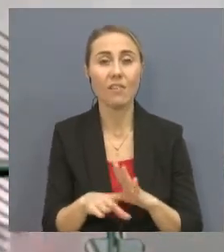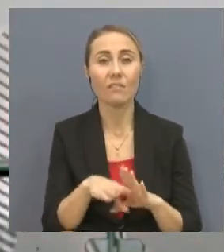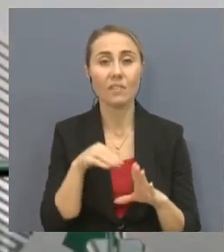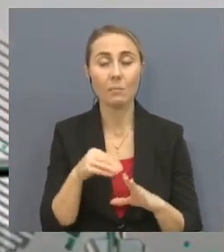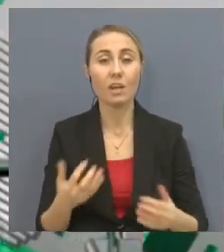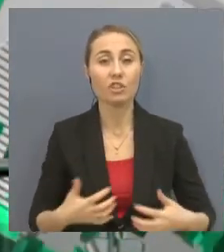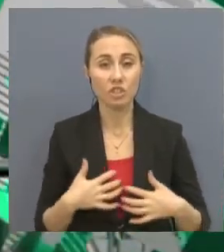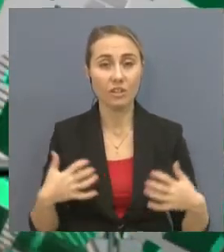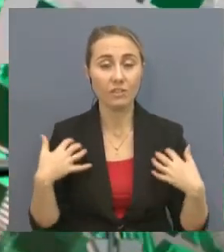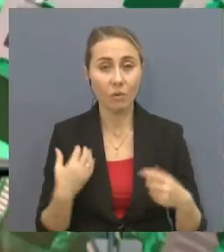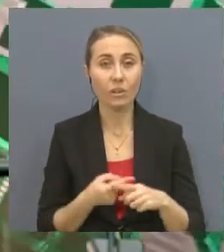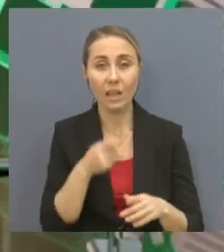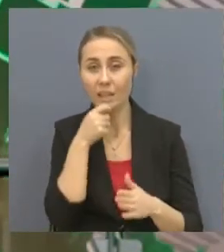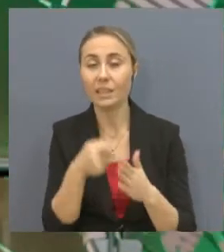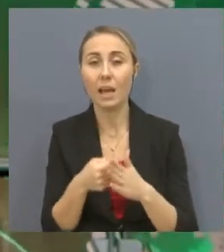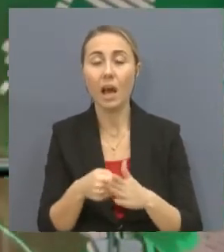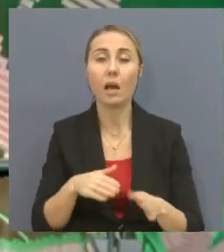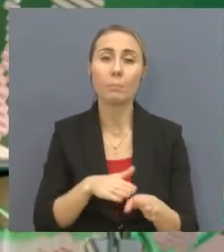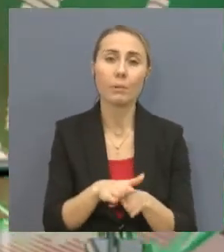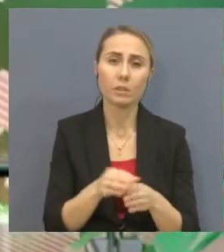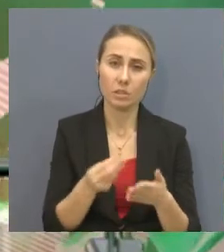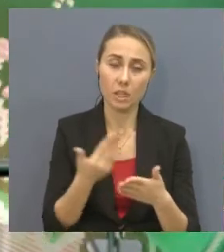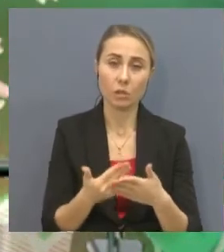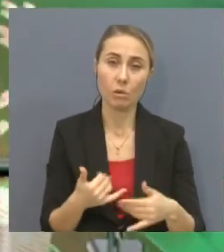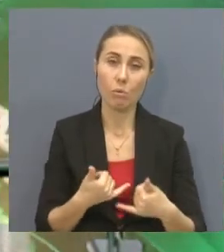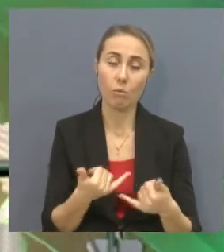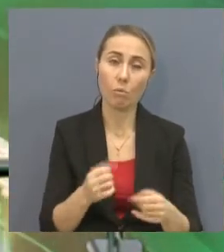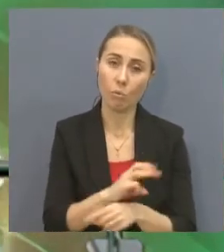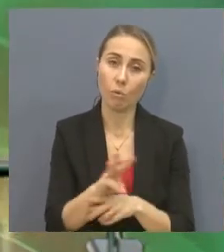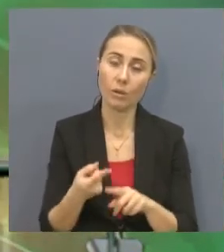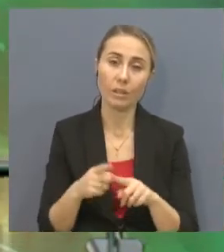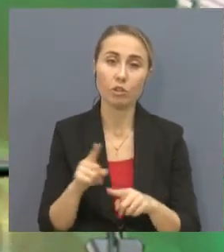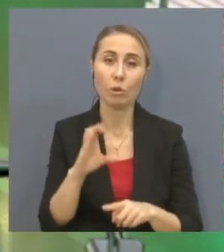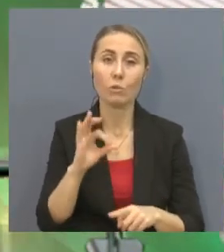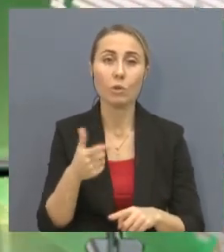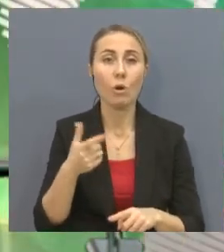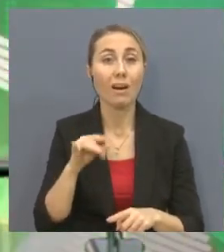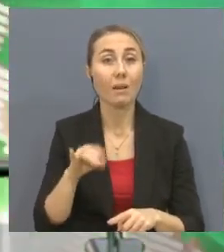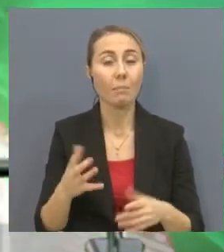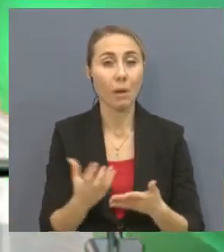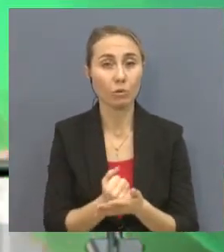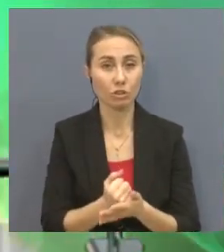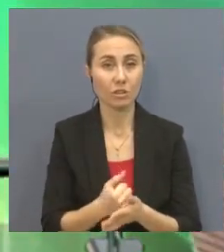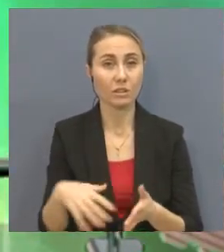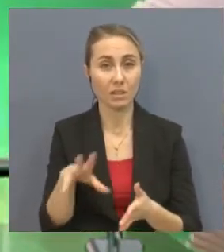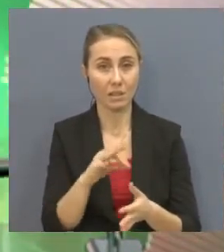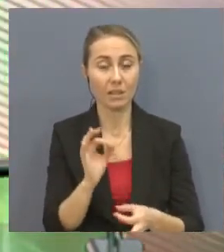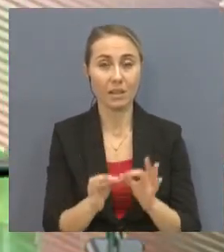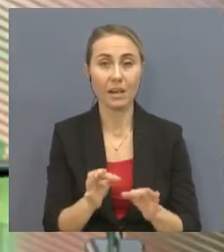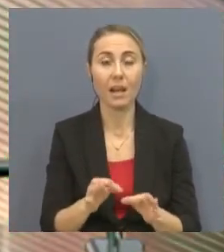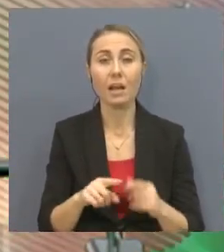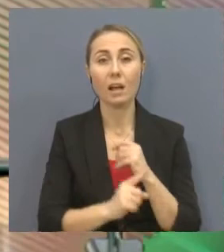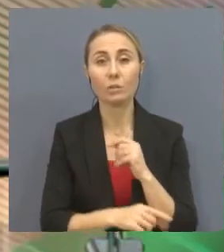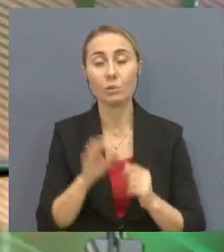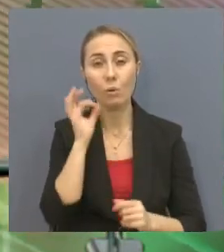животного на откорм затем полноценный уход чтобы сонам получился сбалансированным ближе к концу осени как правило